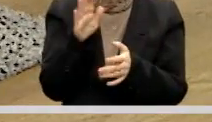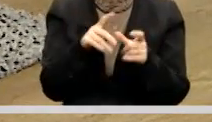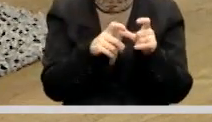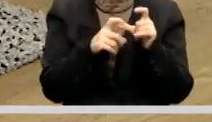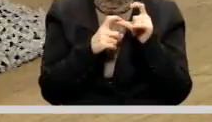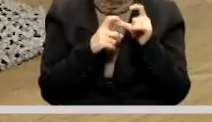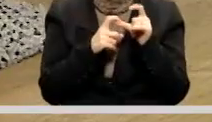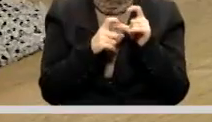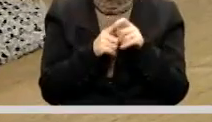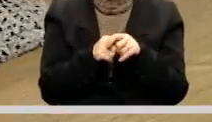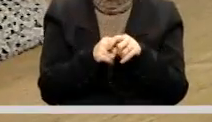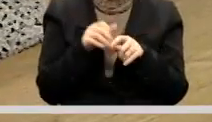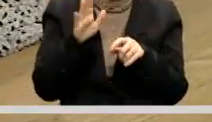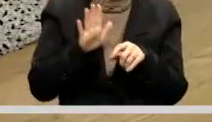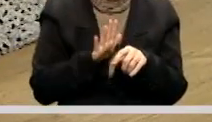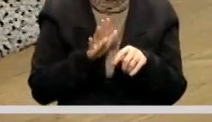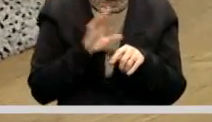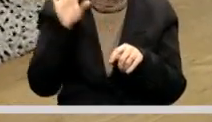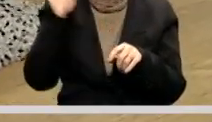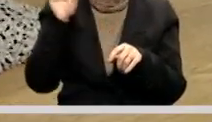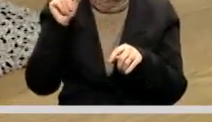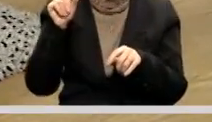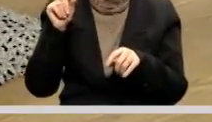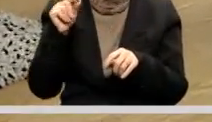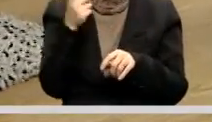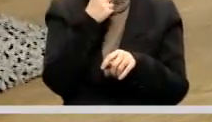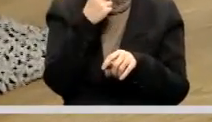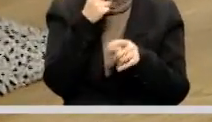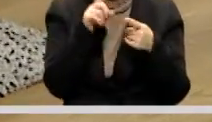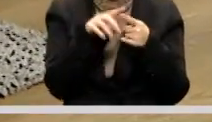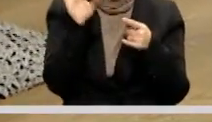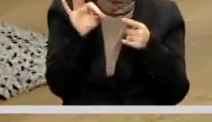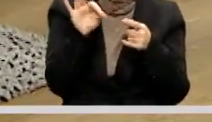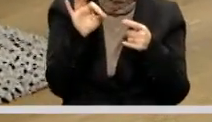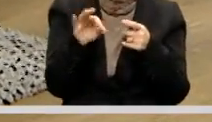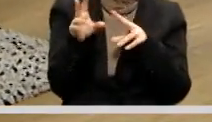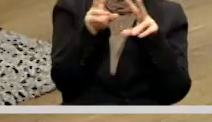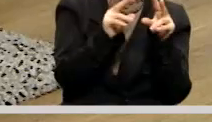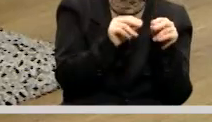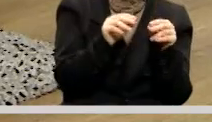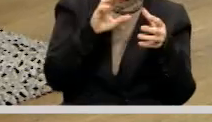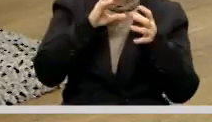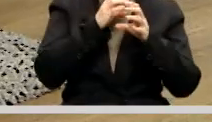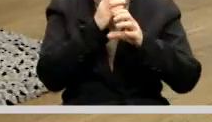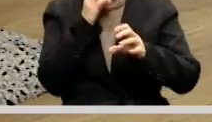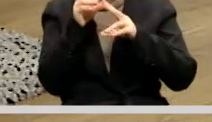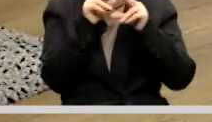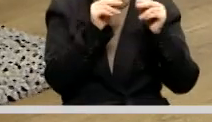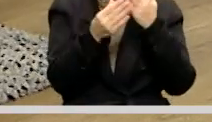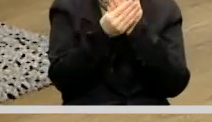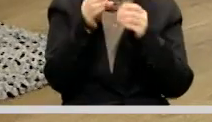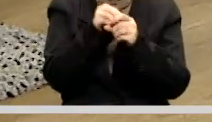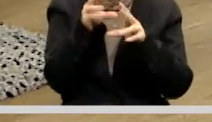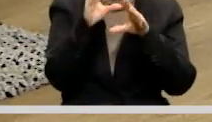ki oğlum 11 yaşında hafızlık yapıyor ve sürekli uyuyor. Derste uyuyor, evde uyuyor, otobüste uyuyor. Ders çalışırken 5 dakika sonra